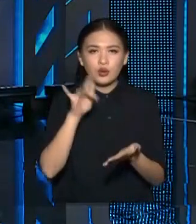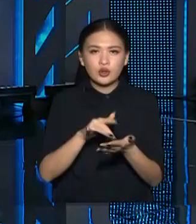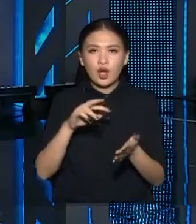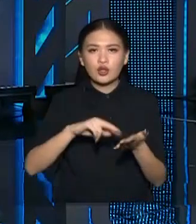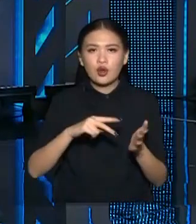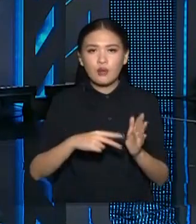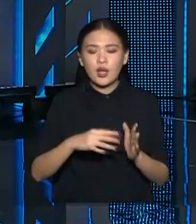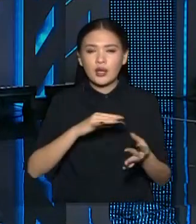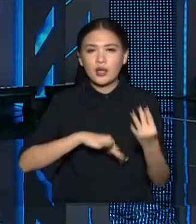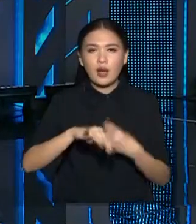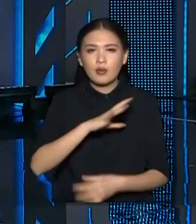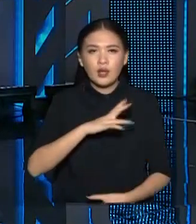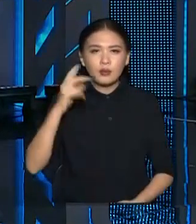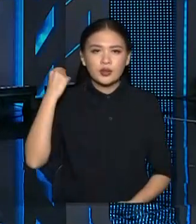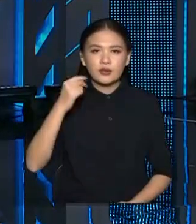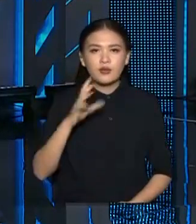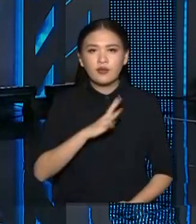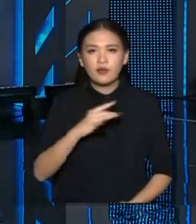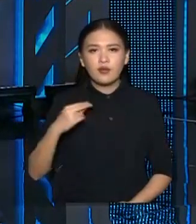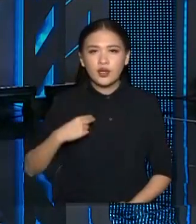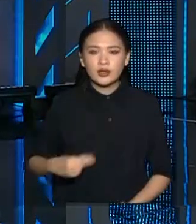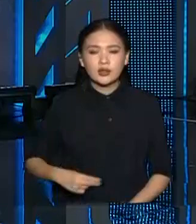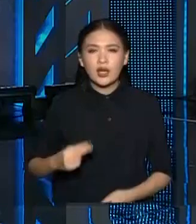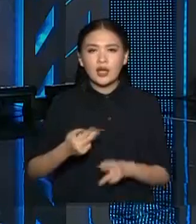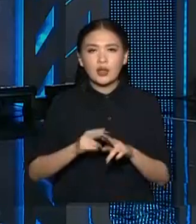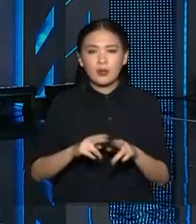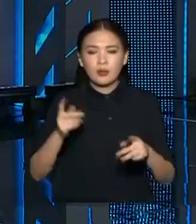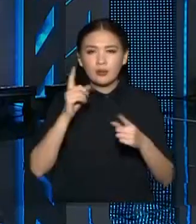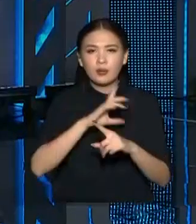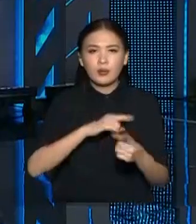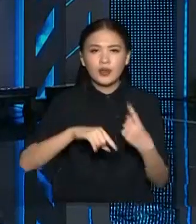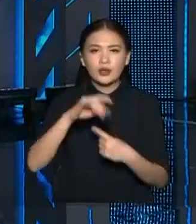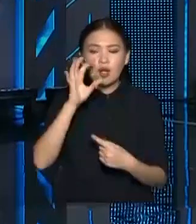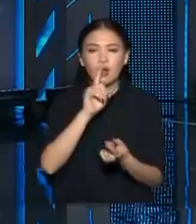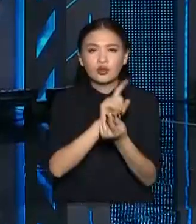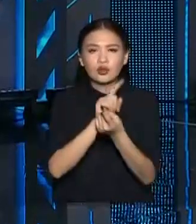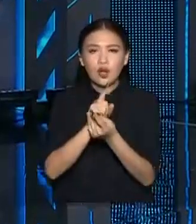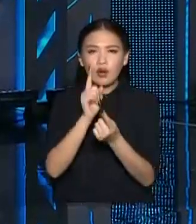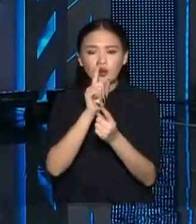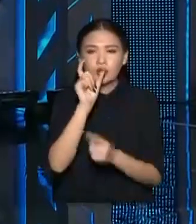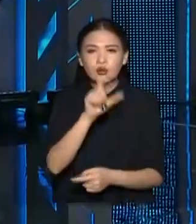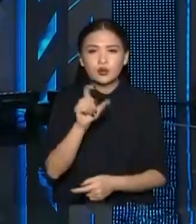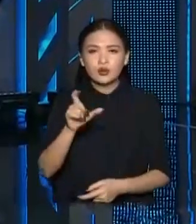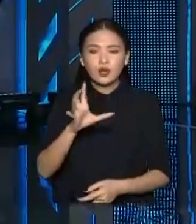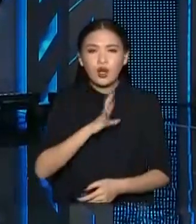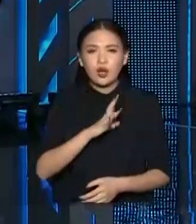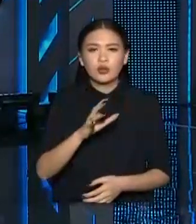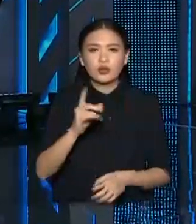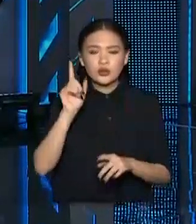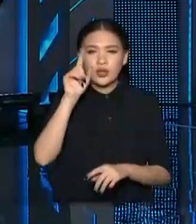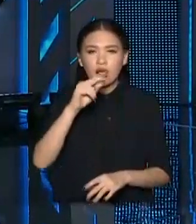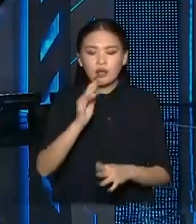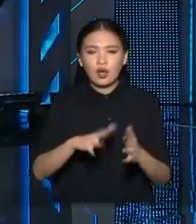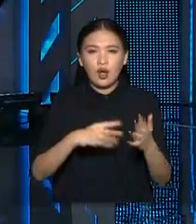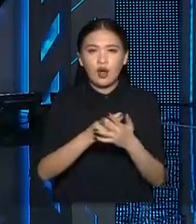жобалар талқыланады. Президент Францияның беделді һәм белгілі бизнес өкілдерімен кездесіп, Қазақстанның инвестициялық